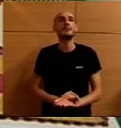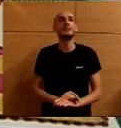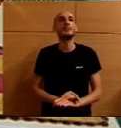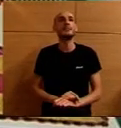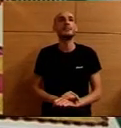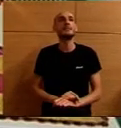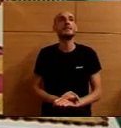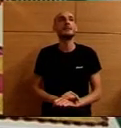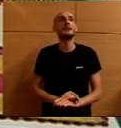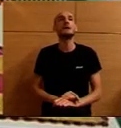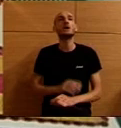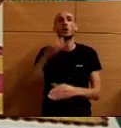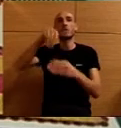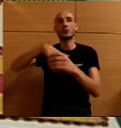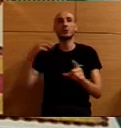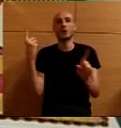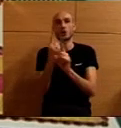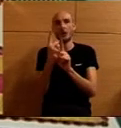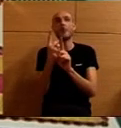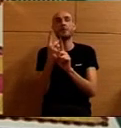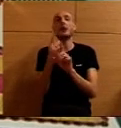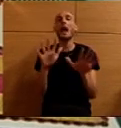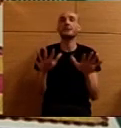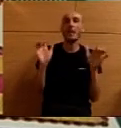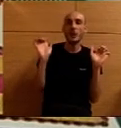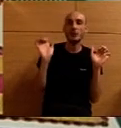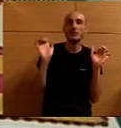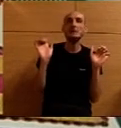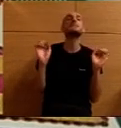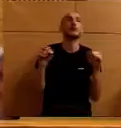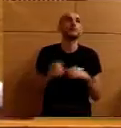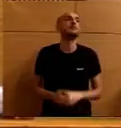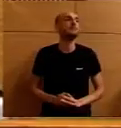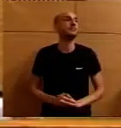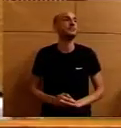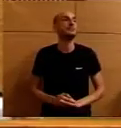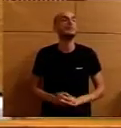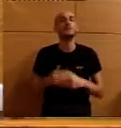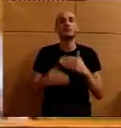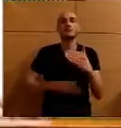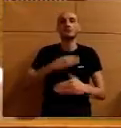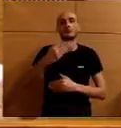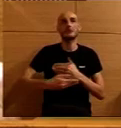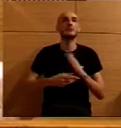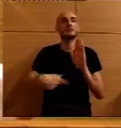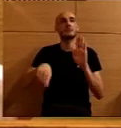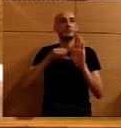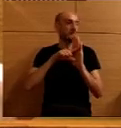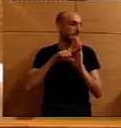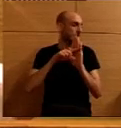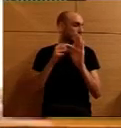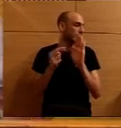Abstencions? Vots en contra, entenc que el grup Ciudadanos. Abstencions? Molt bé. Passem endavant.